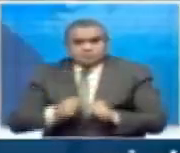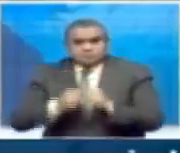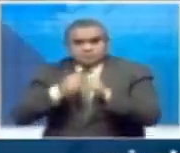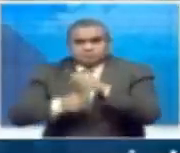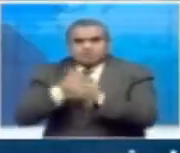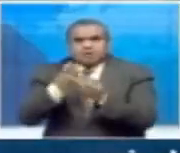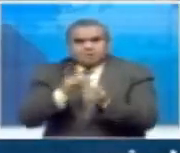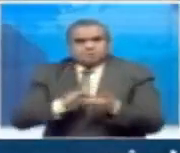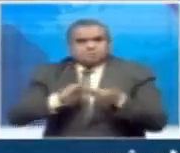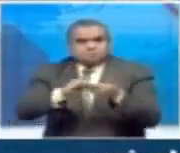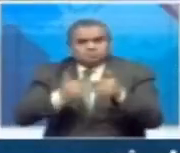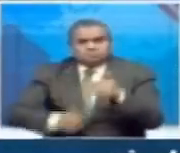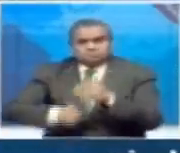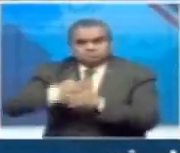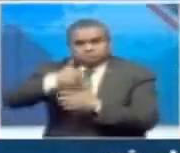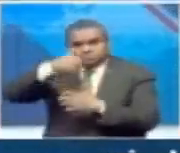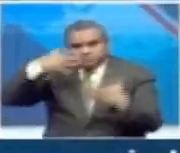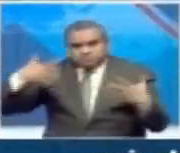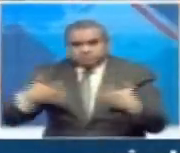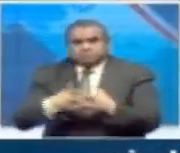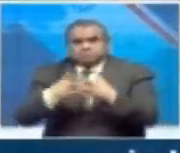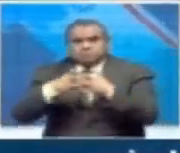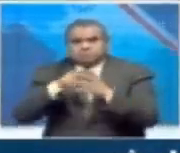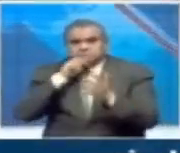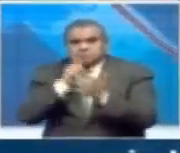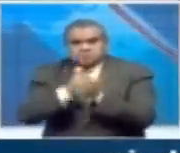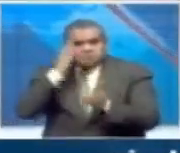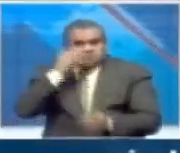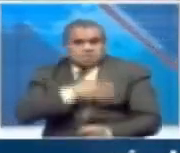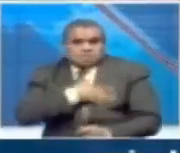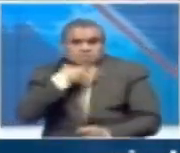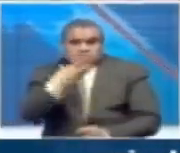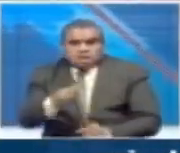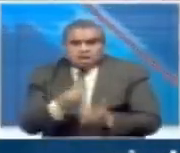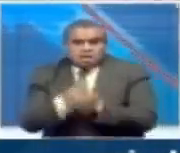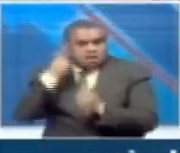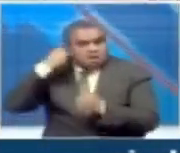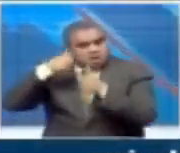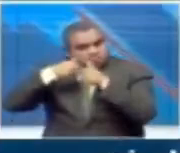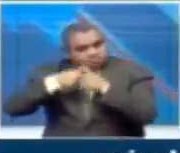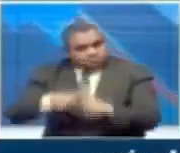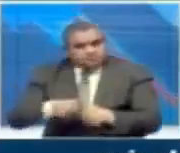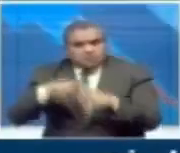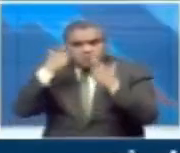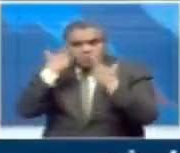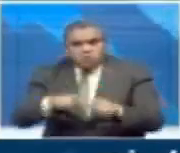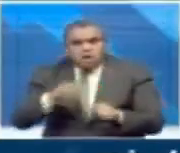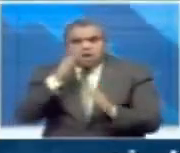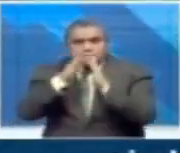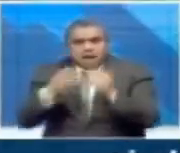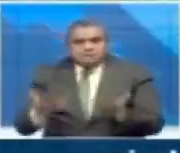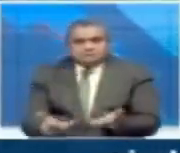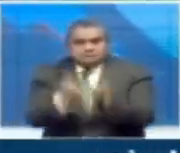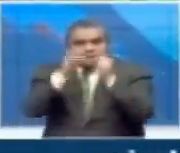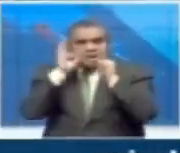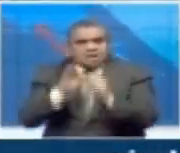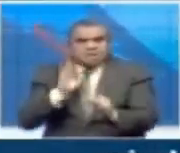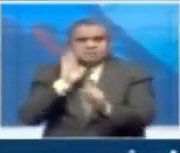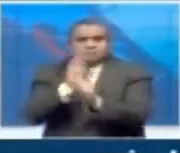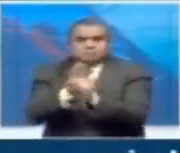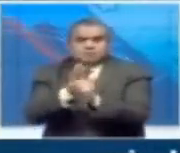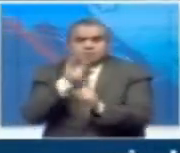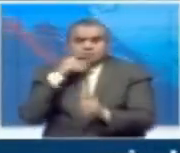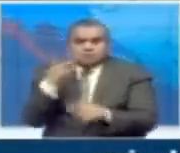والمادية، لتؤكد معها أن التضحيات تبقى مخلدة في ذاكرة الوطن وأبنائه، وهو ما ينعكس